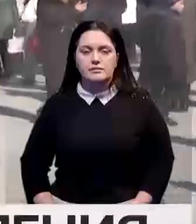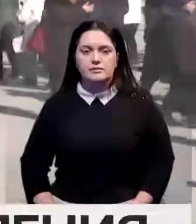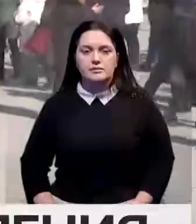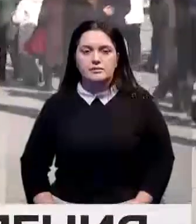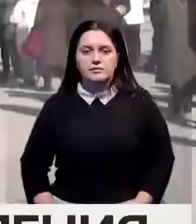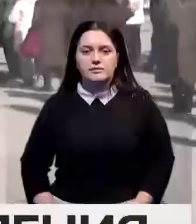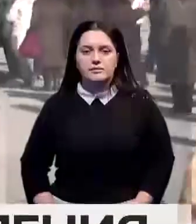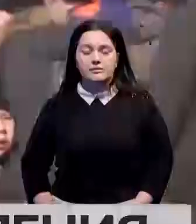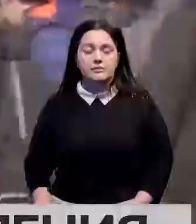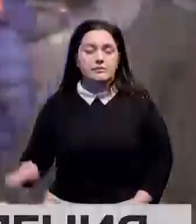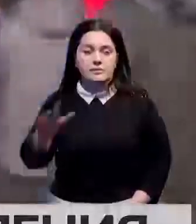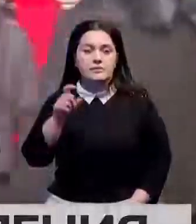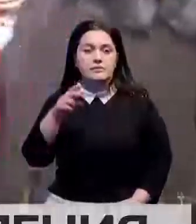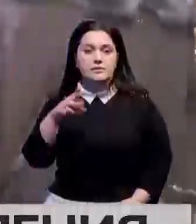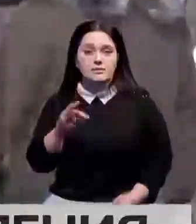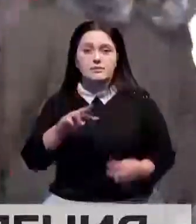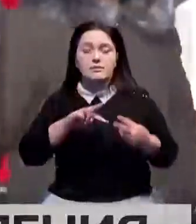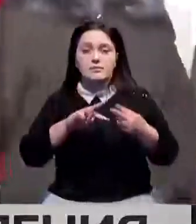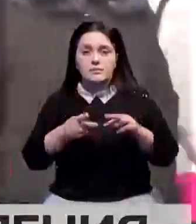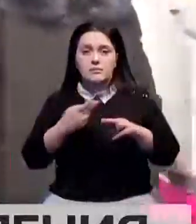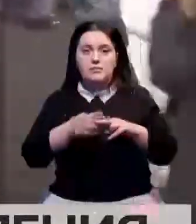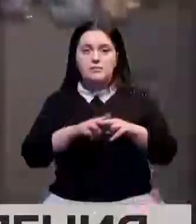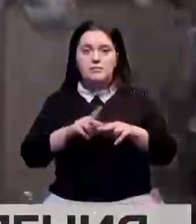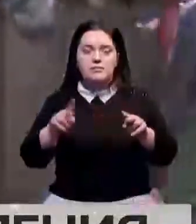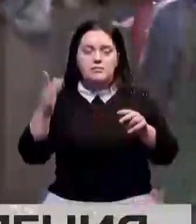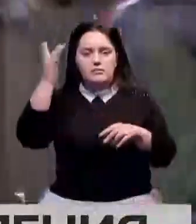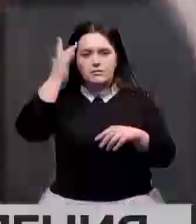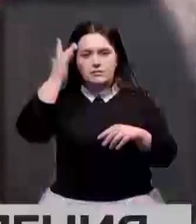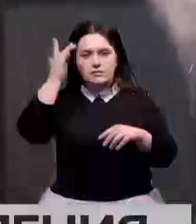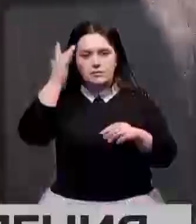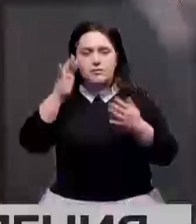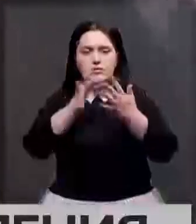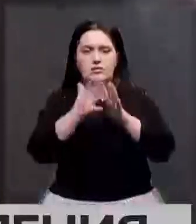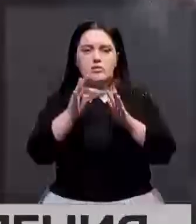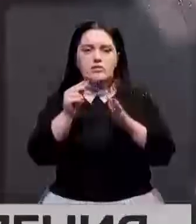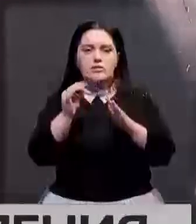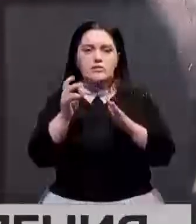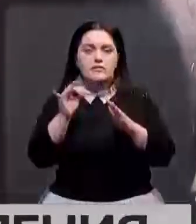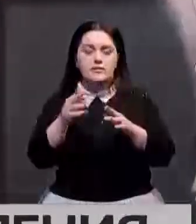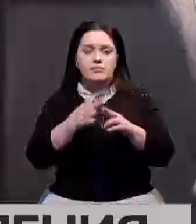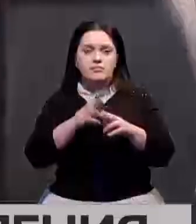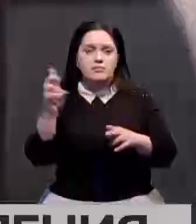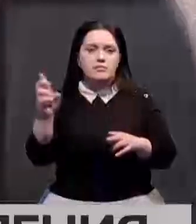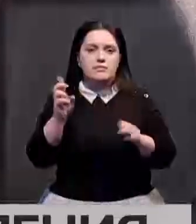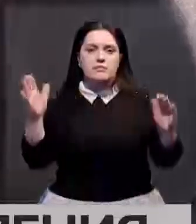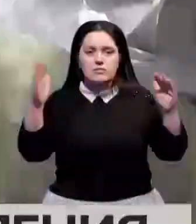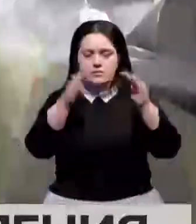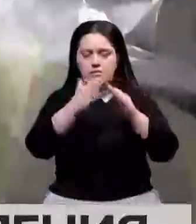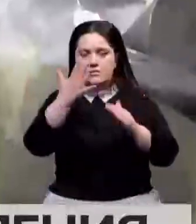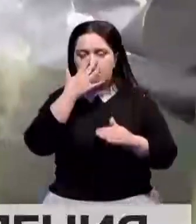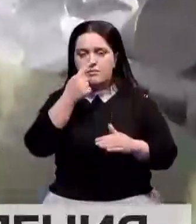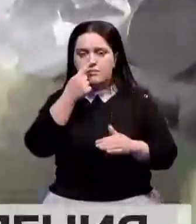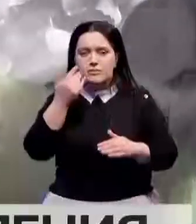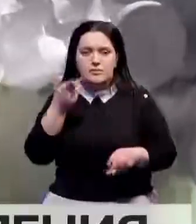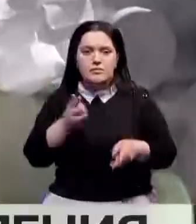Территория Экспо в буквальном смысле поменяла свой облик и напоминает что-то вроде аула кочевников. Белоснежные юрты, запах только что сваренного